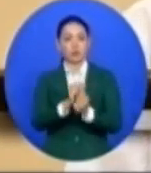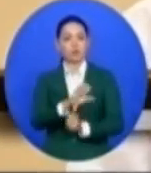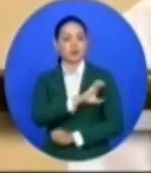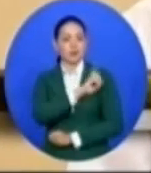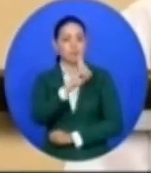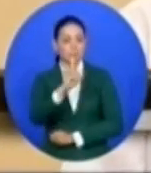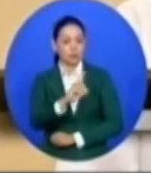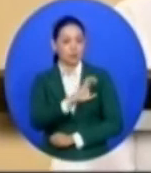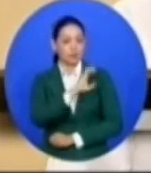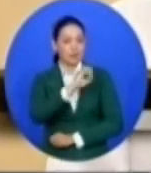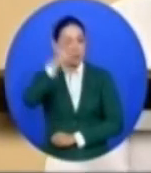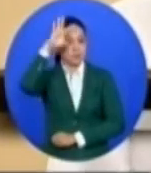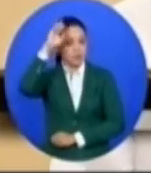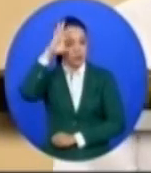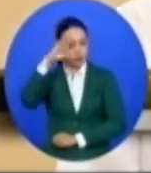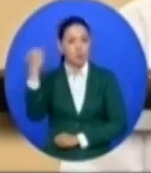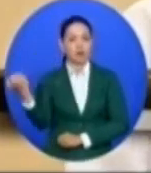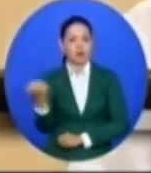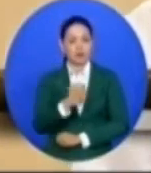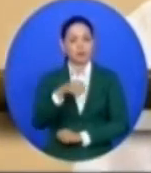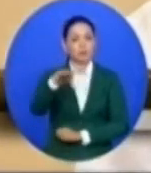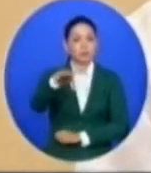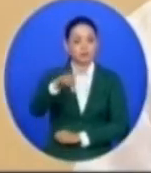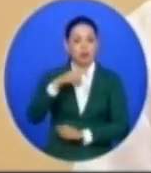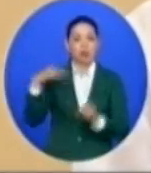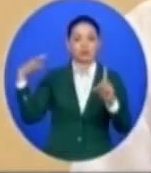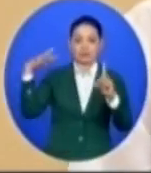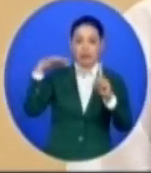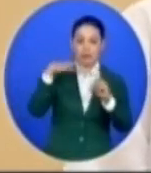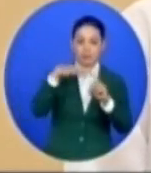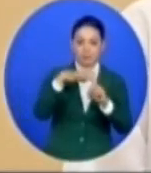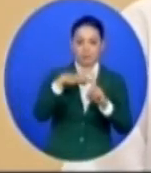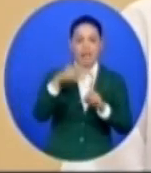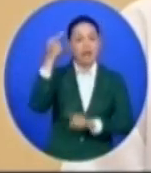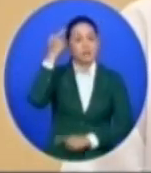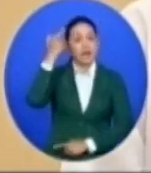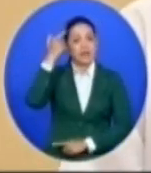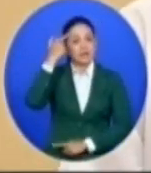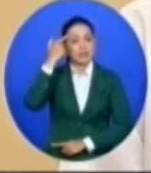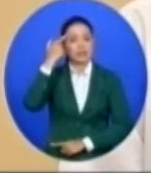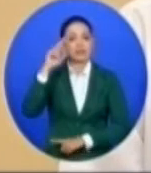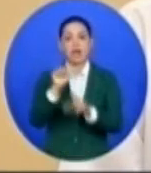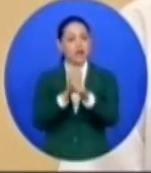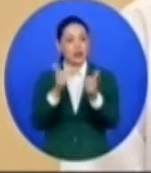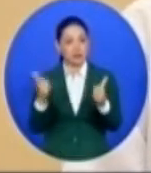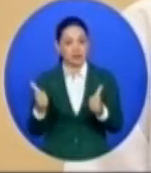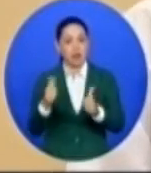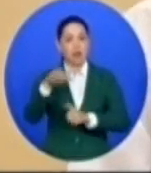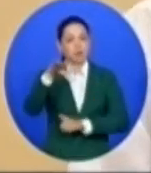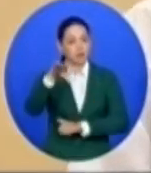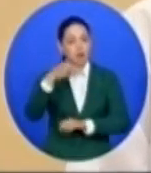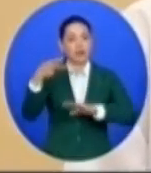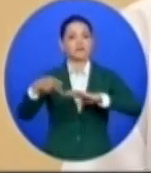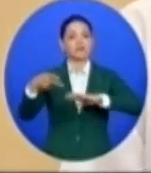dục và Đào tạo cùng tham gia để nghĩ cách để xây dựng các cái phương